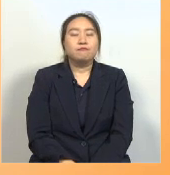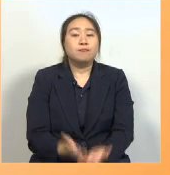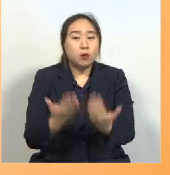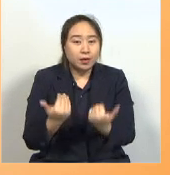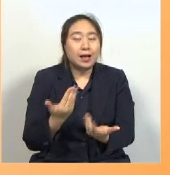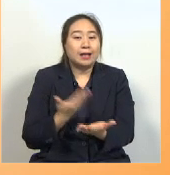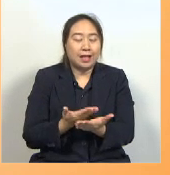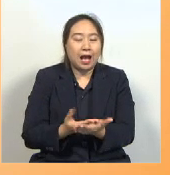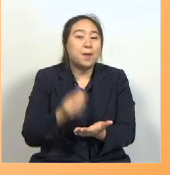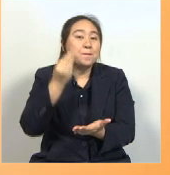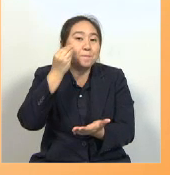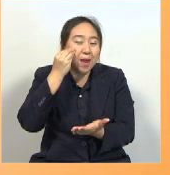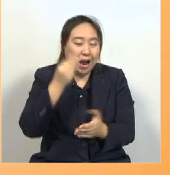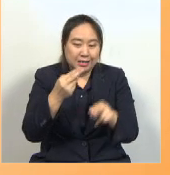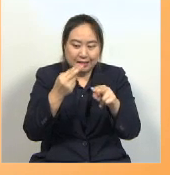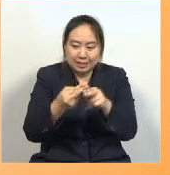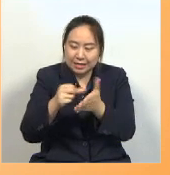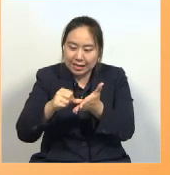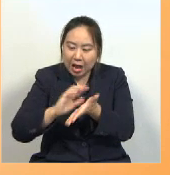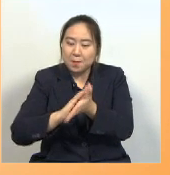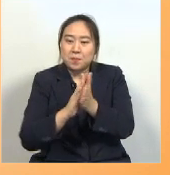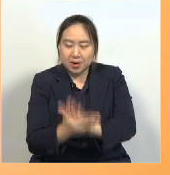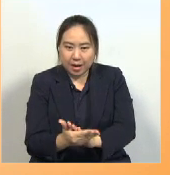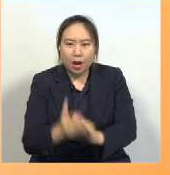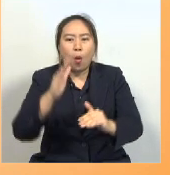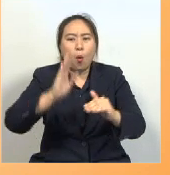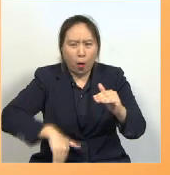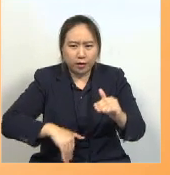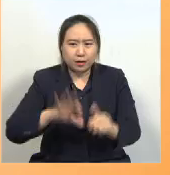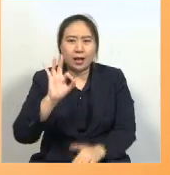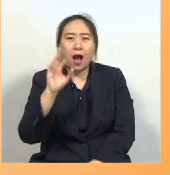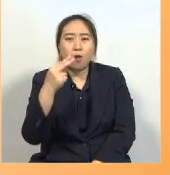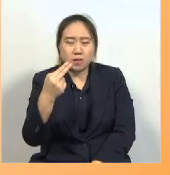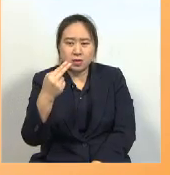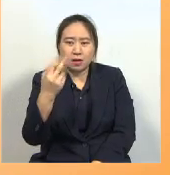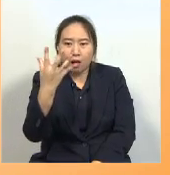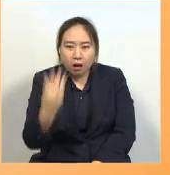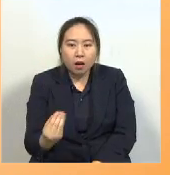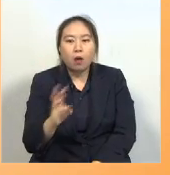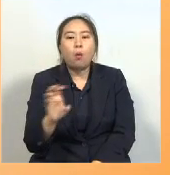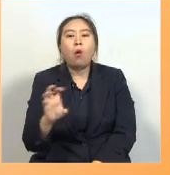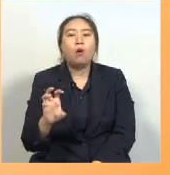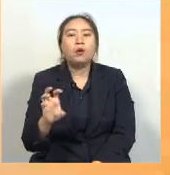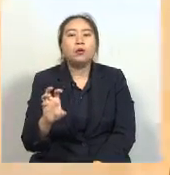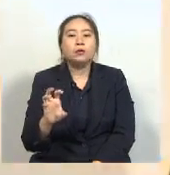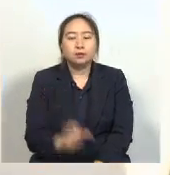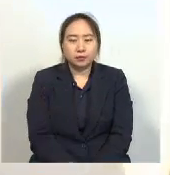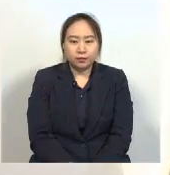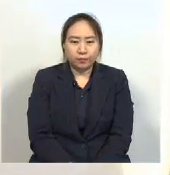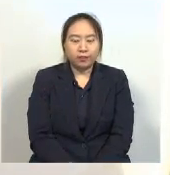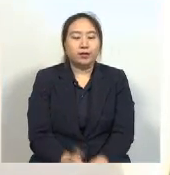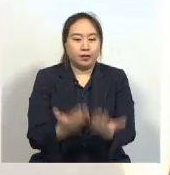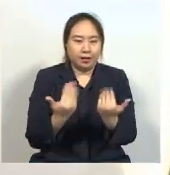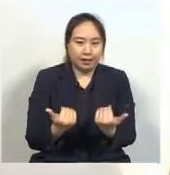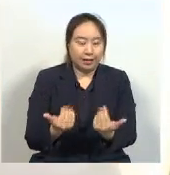ใช้จ่ายการโอนบ้านจะปรับลดลงสูงสุดจาก 90,000 บาทเหลือเพียงแค่600บาทเท่านั้นนะครับถือว่าเป็น